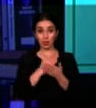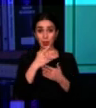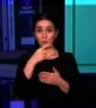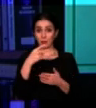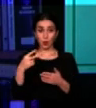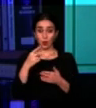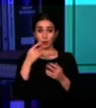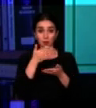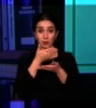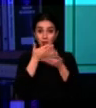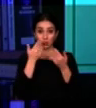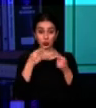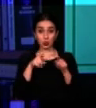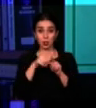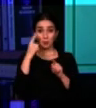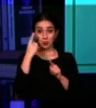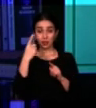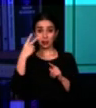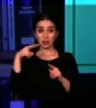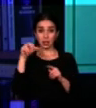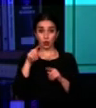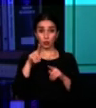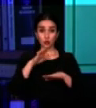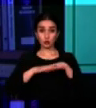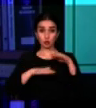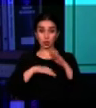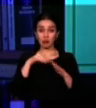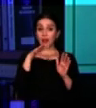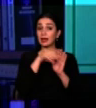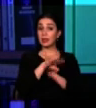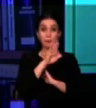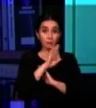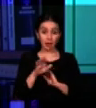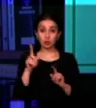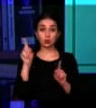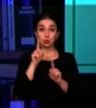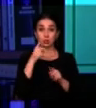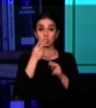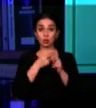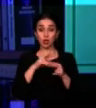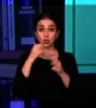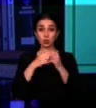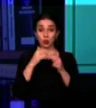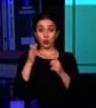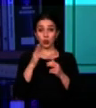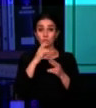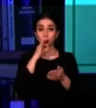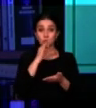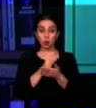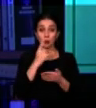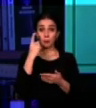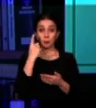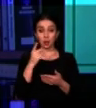белгиси йўқ. 1 ва 2,5 нуқталар бу соҳага кирмайди, яъни сонлар оралиққа кирмайди. Жавобимиз